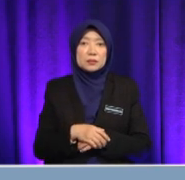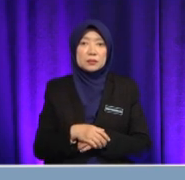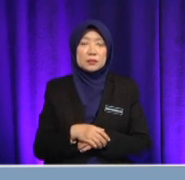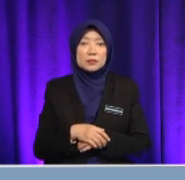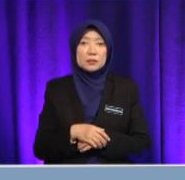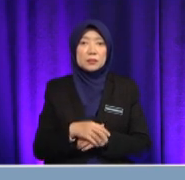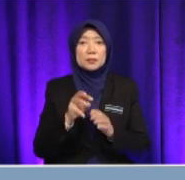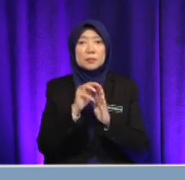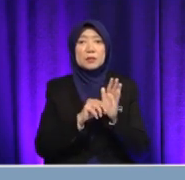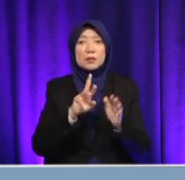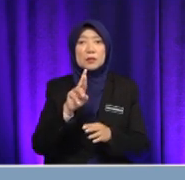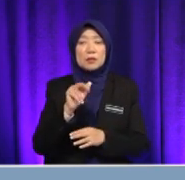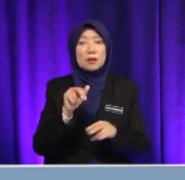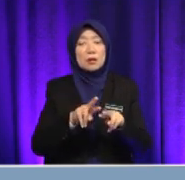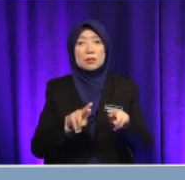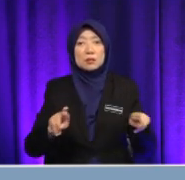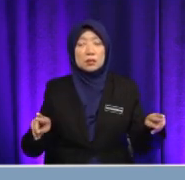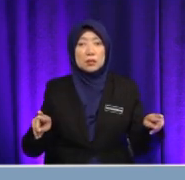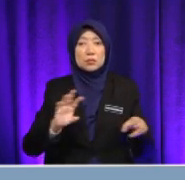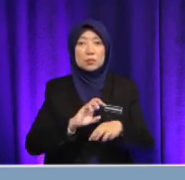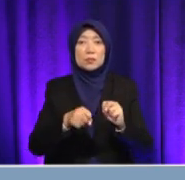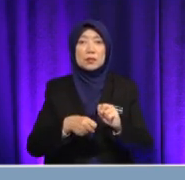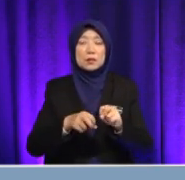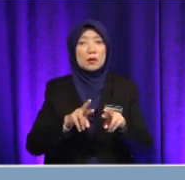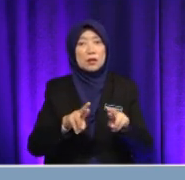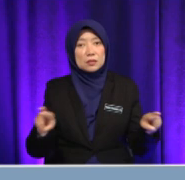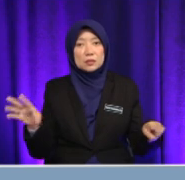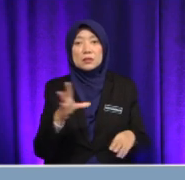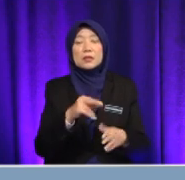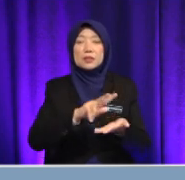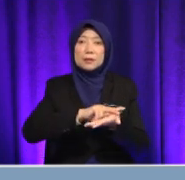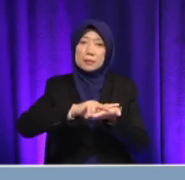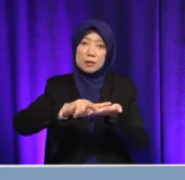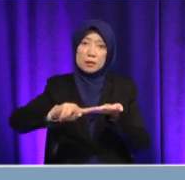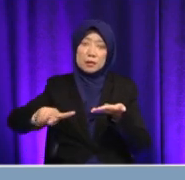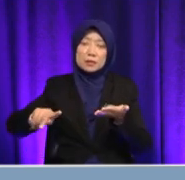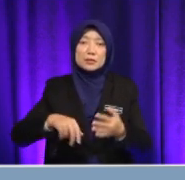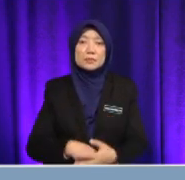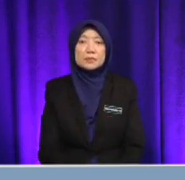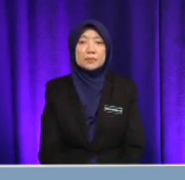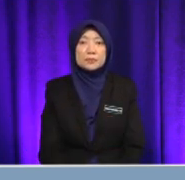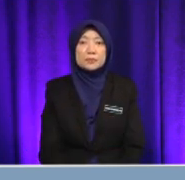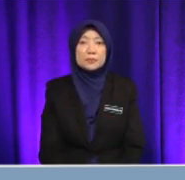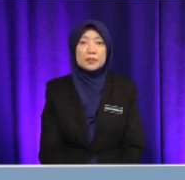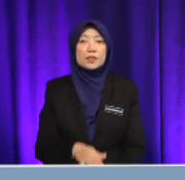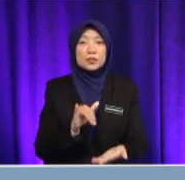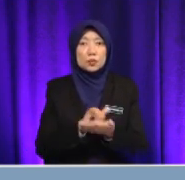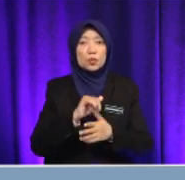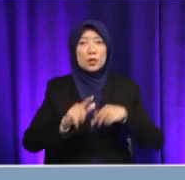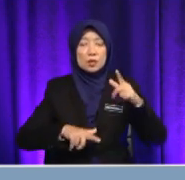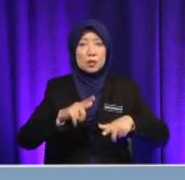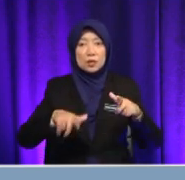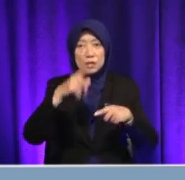meratakan dengan sekuji supaya generate dan cemas oke itu adalah antara langkah-langkah untuk